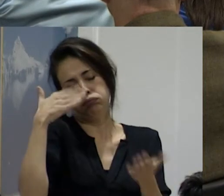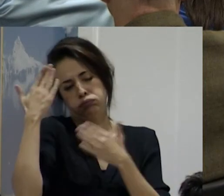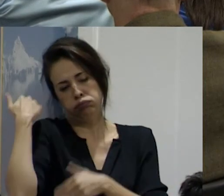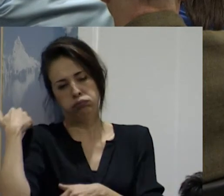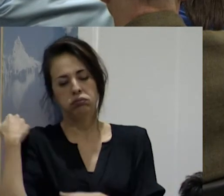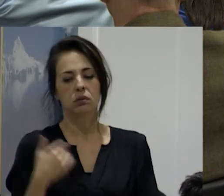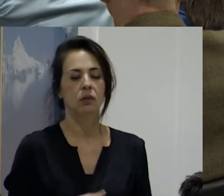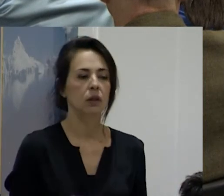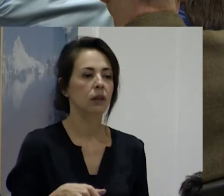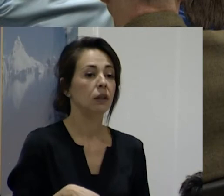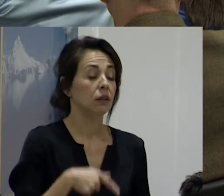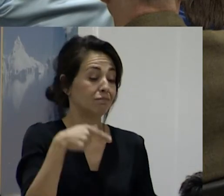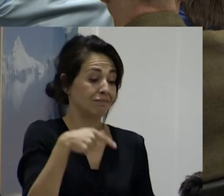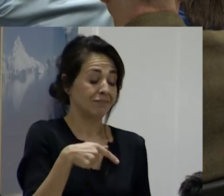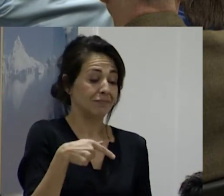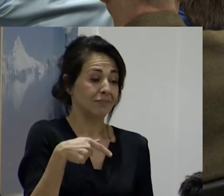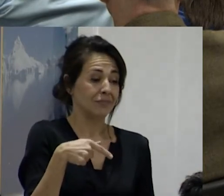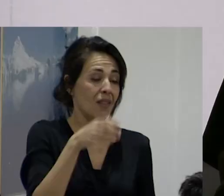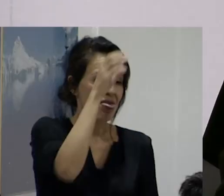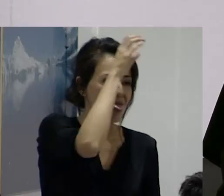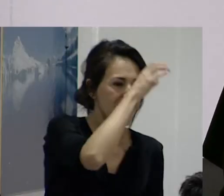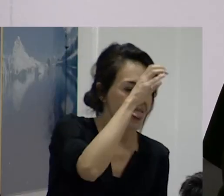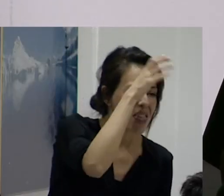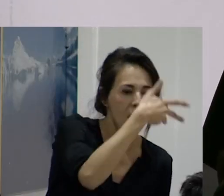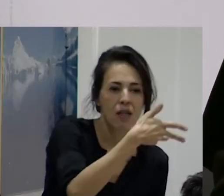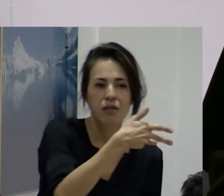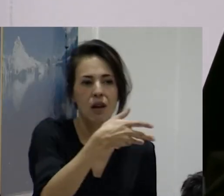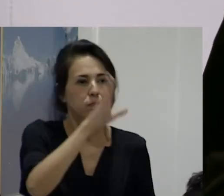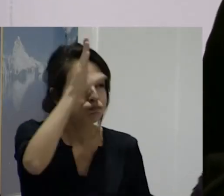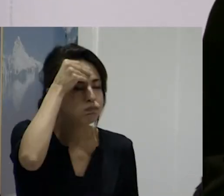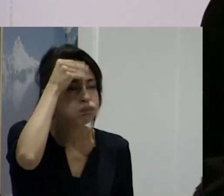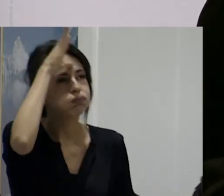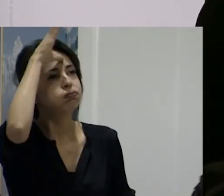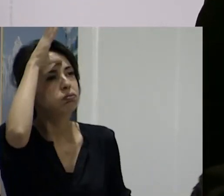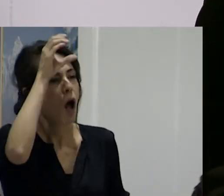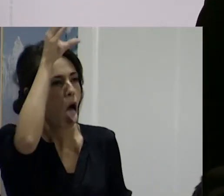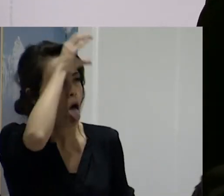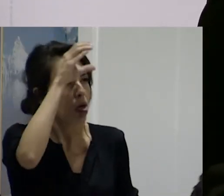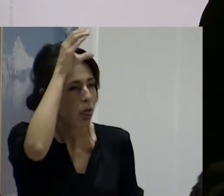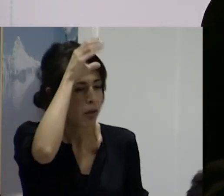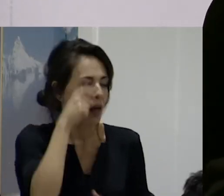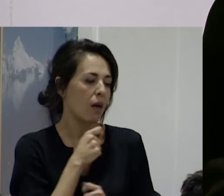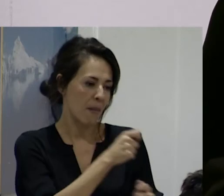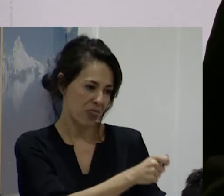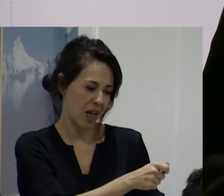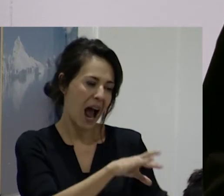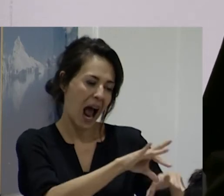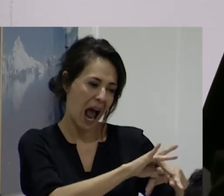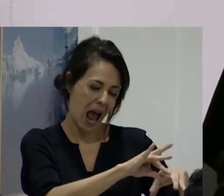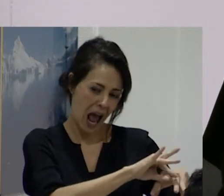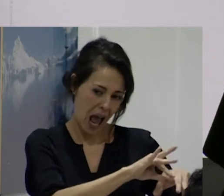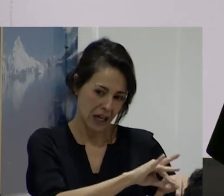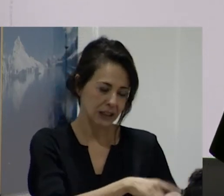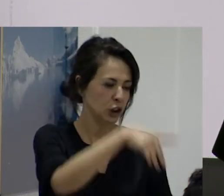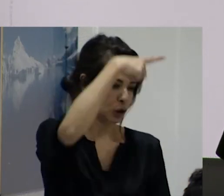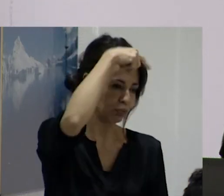estan registrats tots els secrets de la ciència i signifiquen que heu accedit al coneixement i, per tant, que podeu